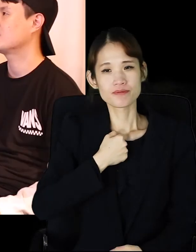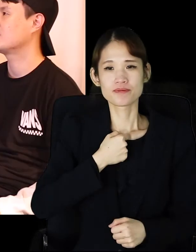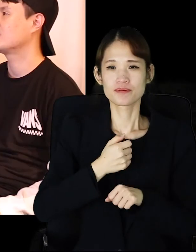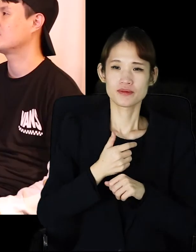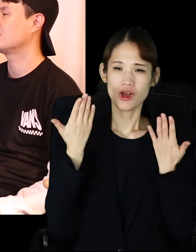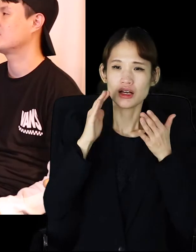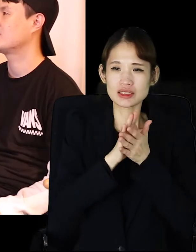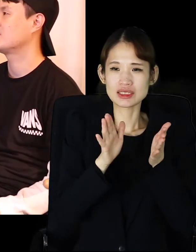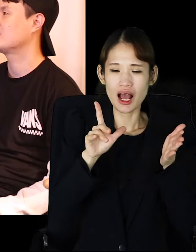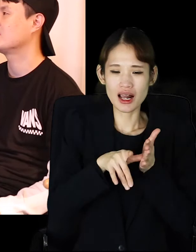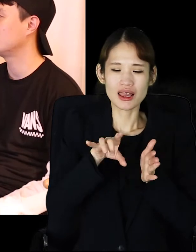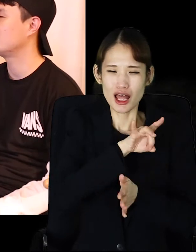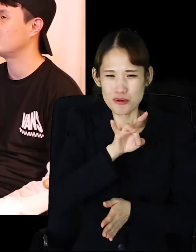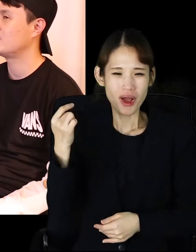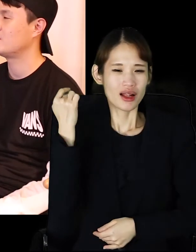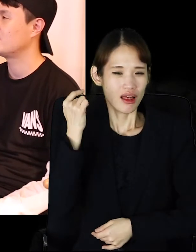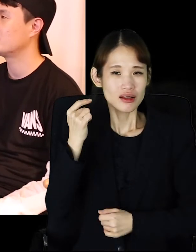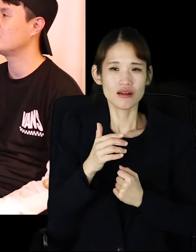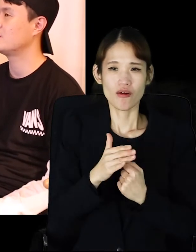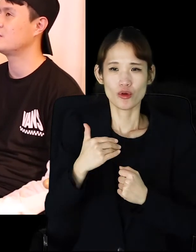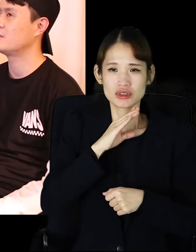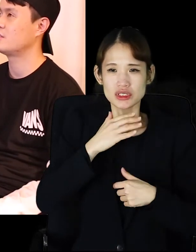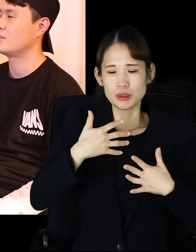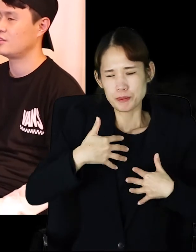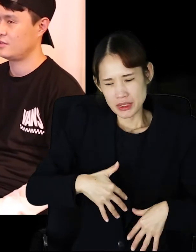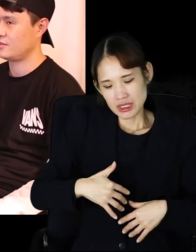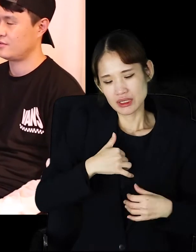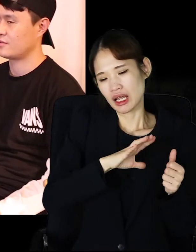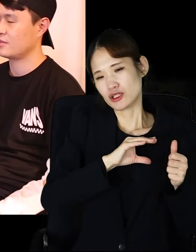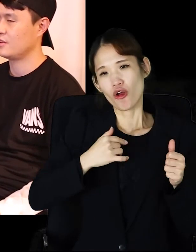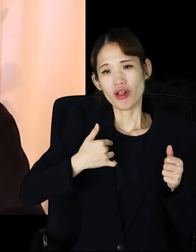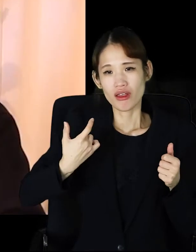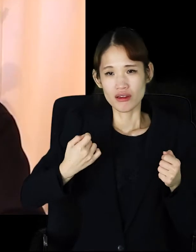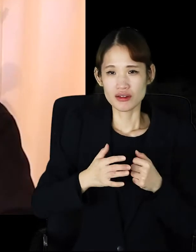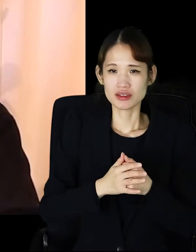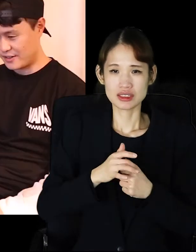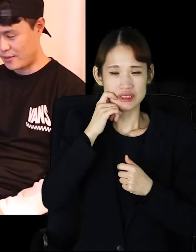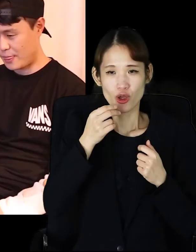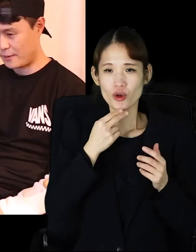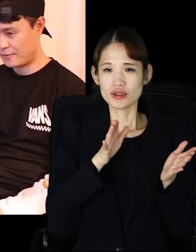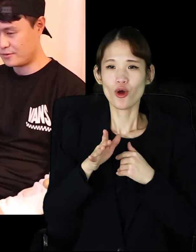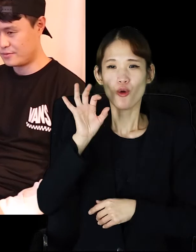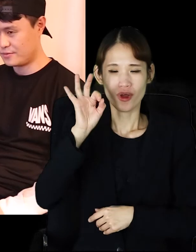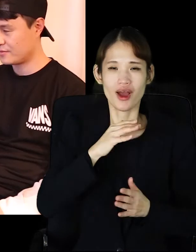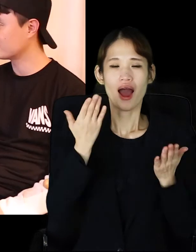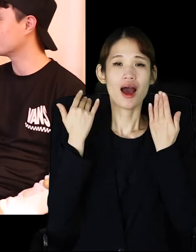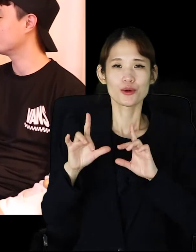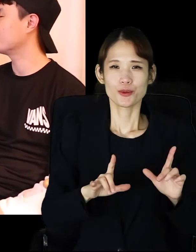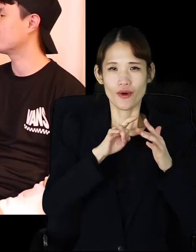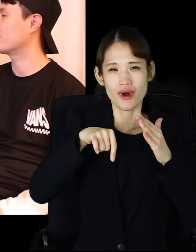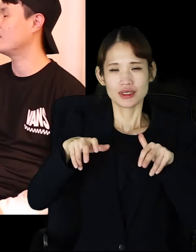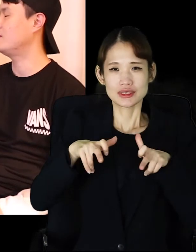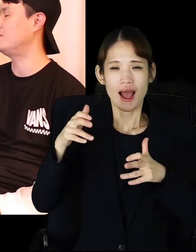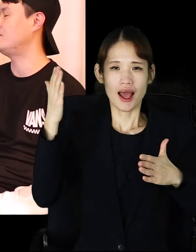진짜 뭐 학기 시작할 때마다 그 얘기 듣는 게 나한테 쏠리고 시선 진짜 피곤하고 연예인 댕기고 인기 없는 연예인. 자, 오케이. 우리 학교 생활에서 우리